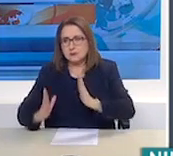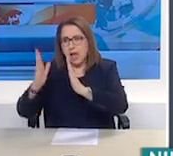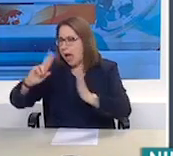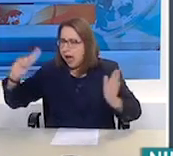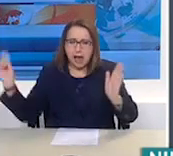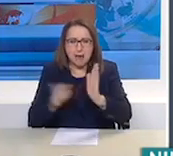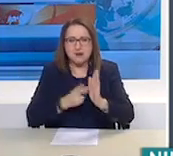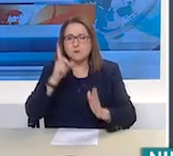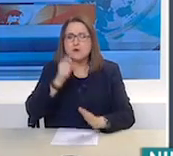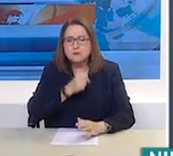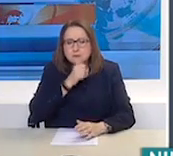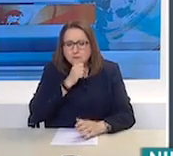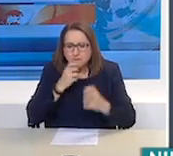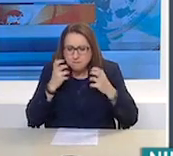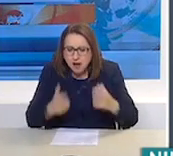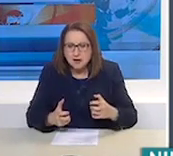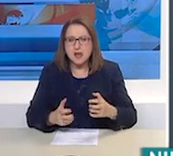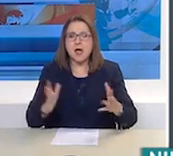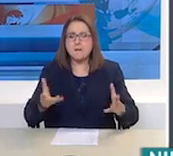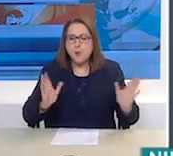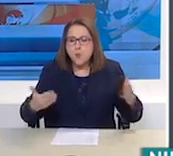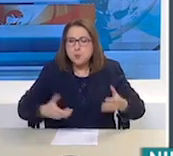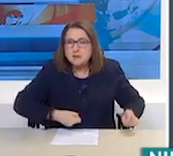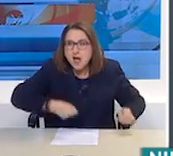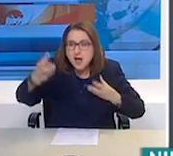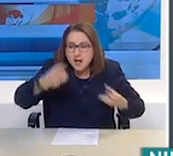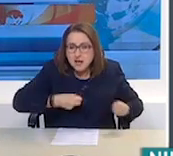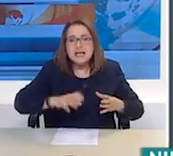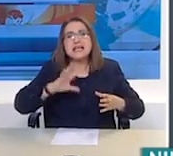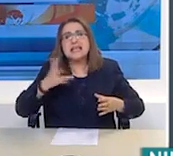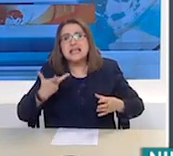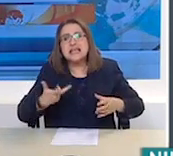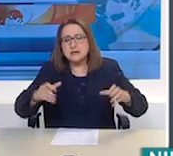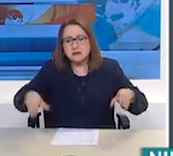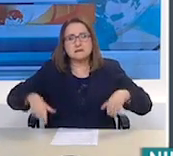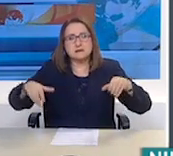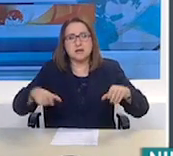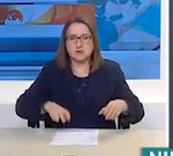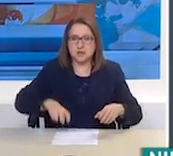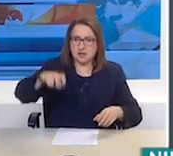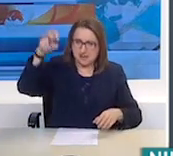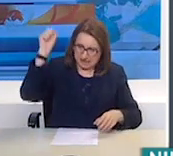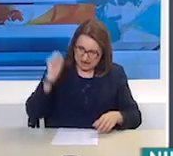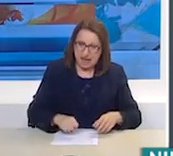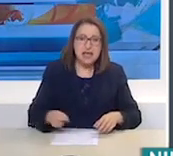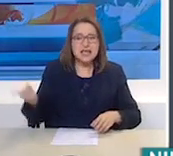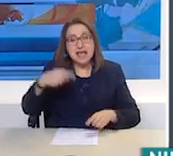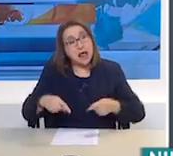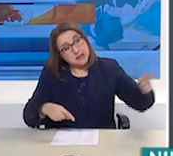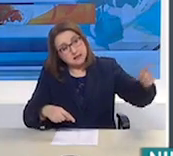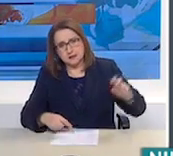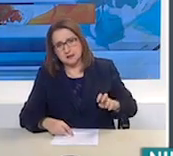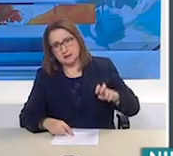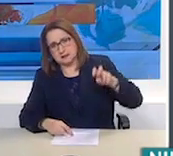αναπηρία, ηλικιωμένους και για την τροφοδοσία του καταστήματος. Για τις υπηρεσίες διατολογικών μονάδων και προσωπικής υγιεινής και